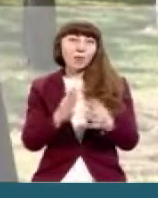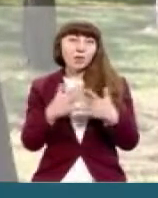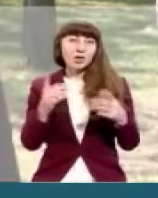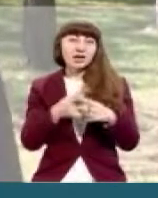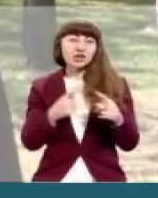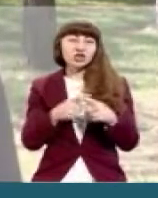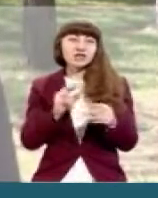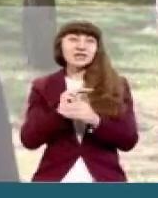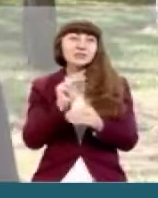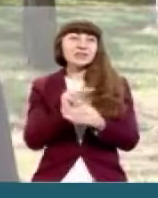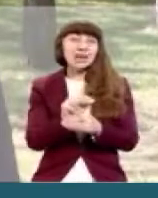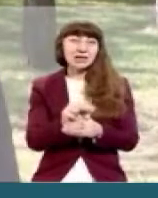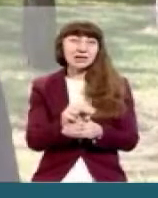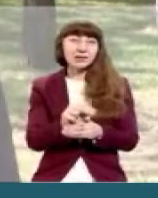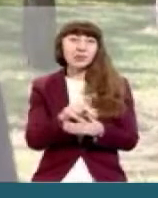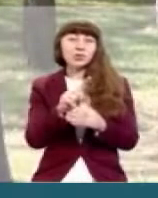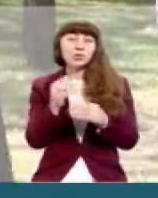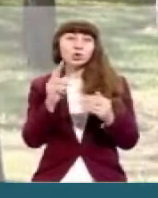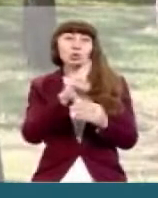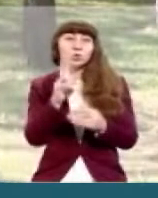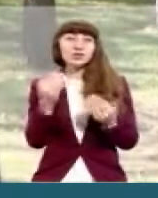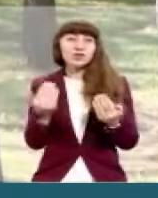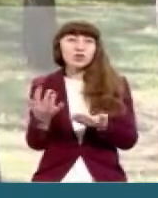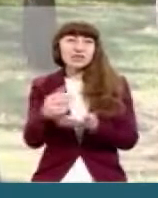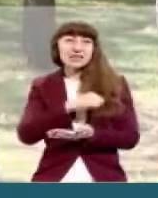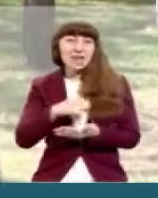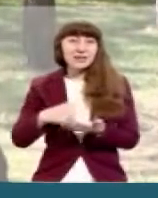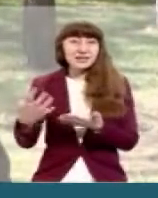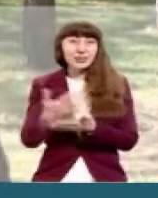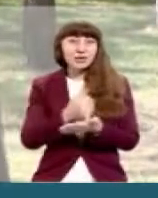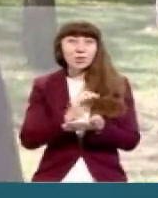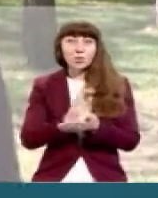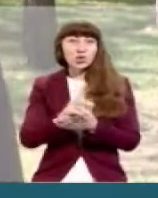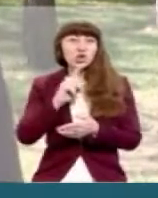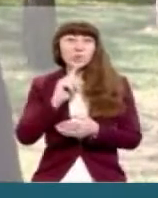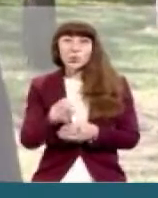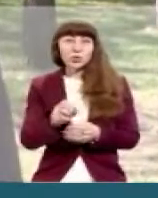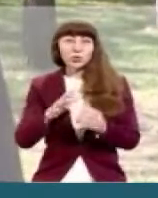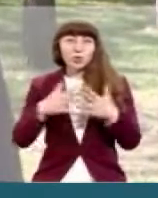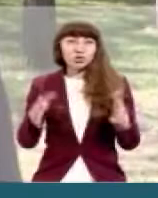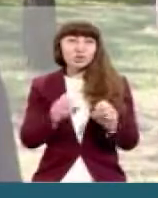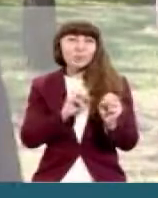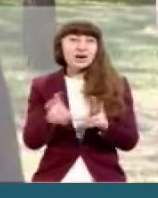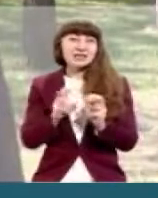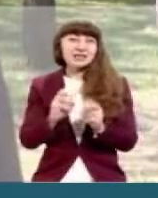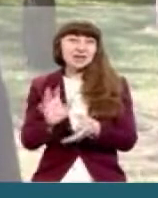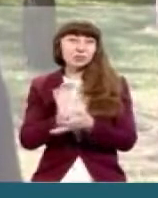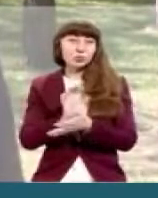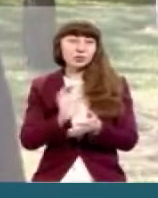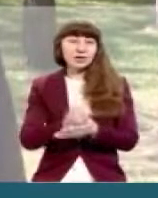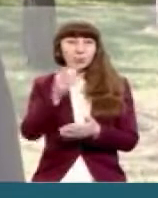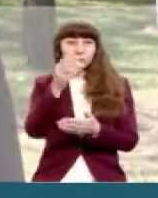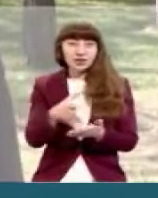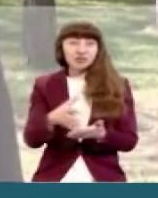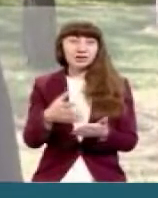потому что сегодня уже ребята которые своими руками собирали мусор вряд ли будут идти по городу и выкидывать там бутылки фантики и так